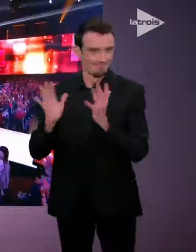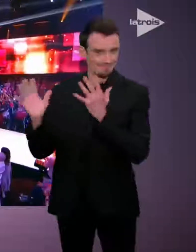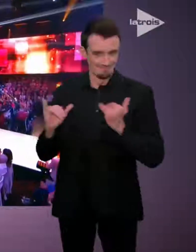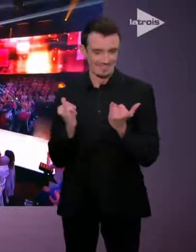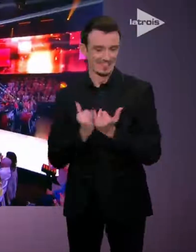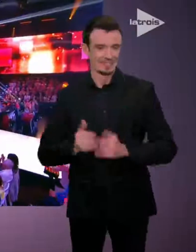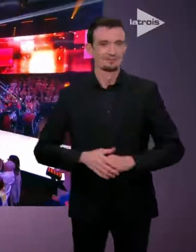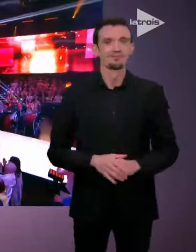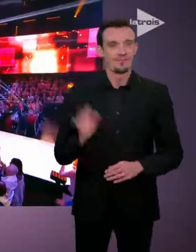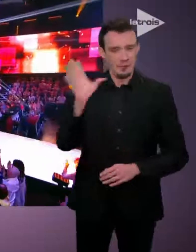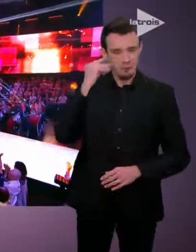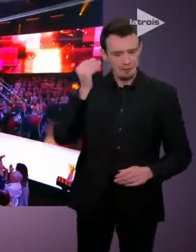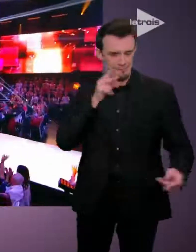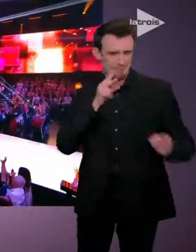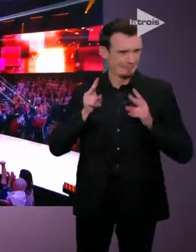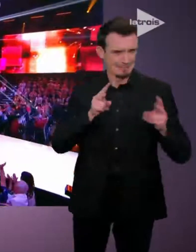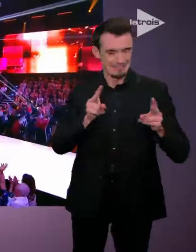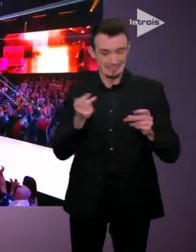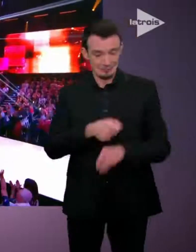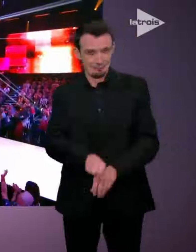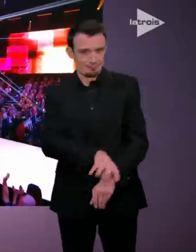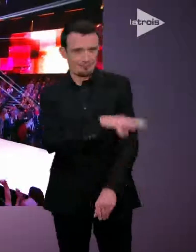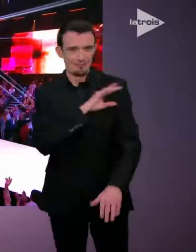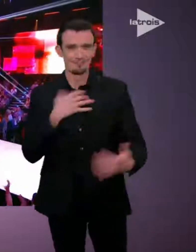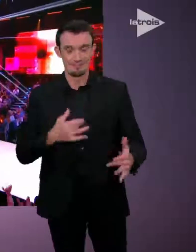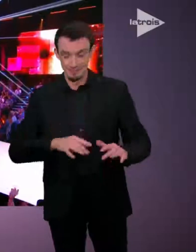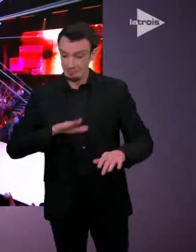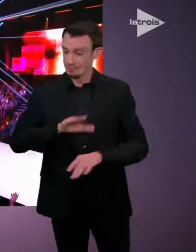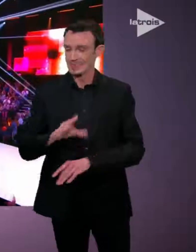Quel moment d'émotion! C'est ça, Cap 48!